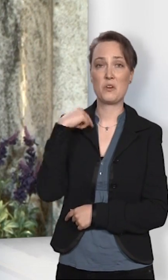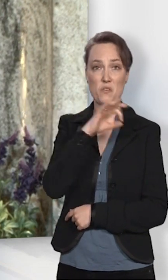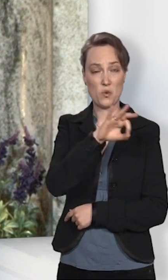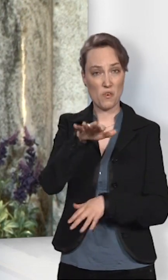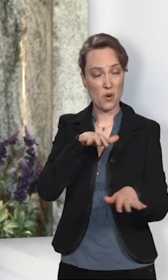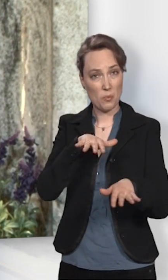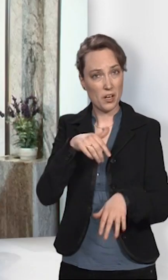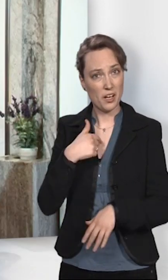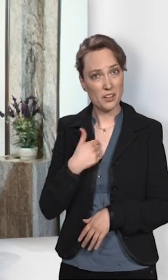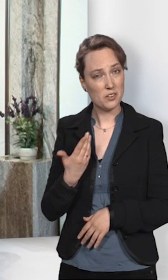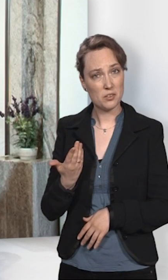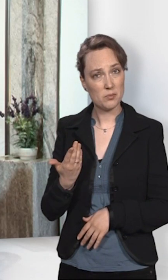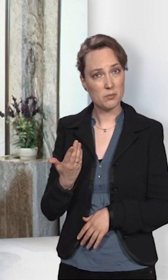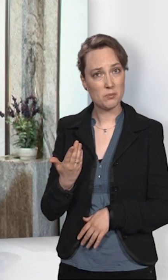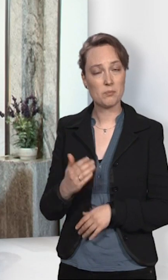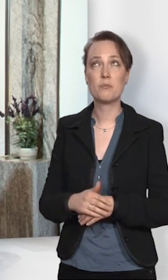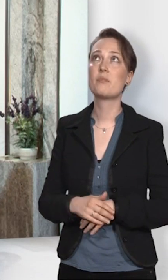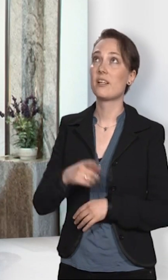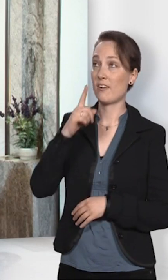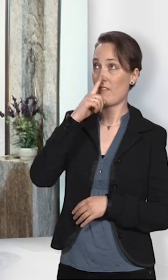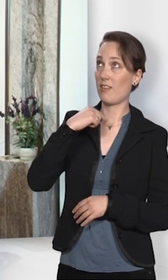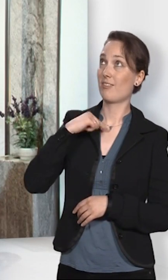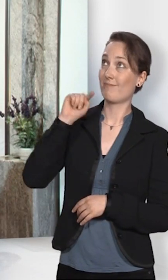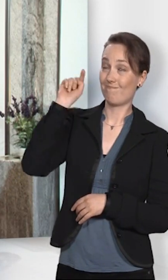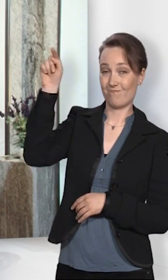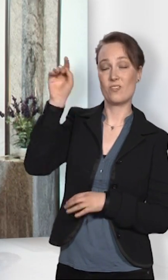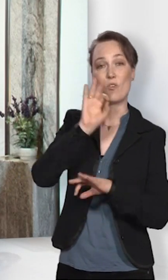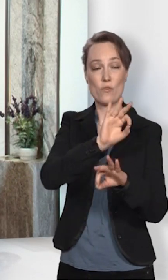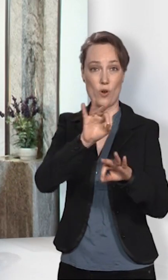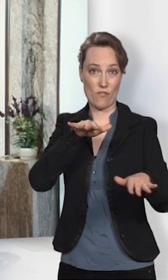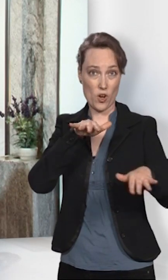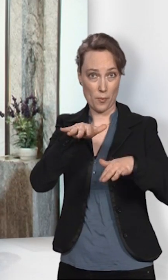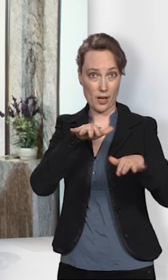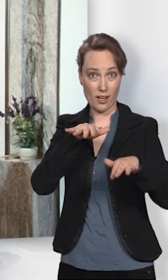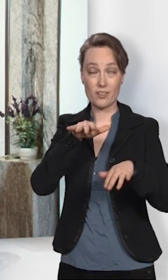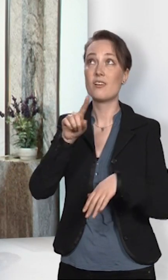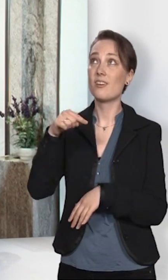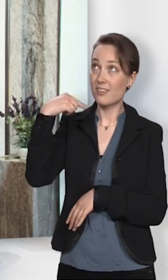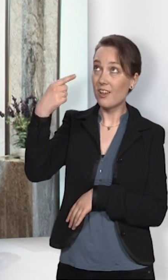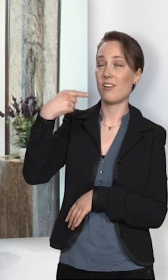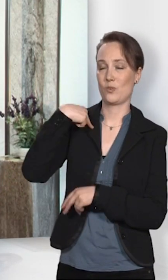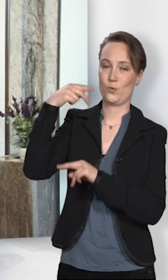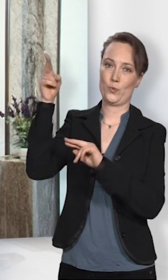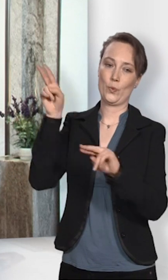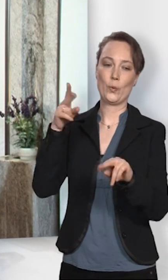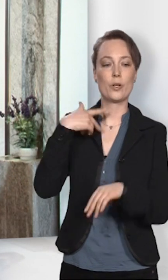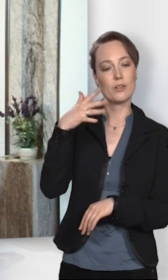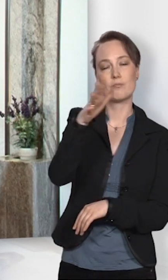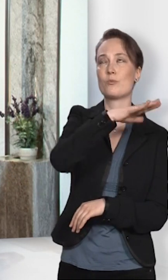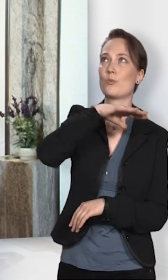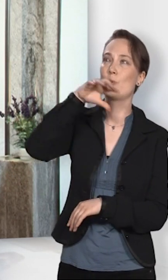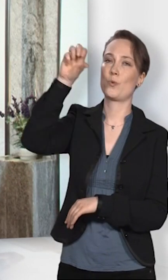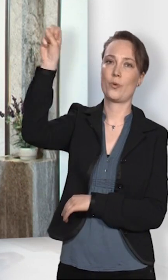bereiten. Und wenn ich hingehe, euch die Stätte zu bereiten, will ich wiederkommen und euch zu mir